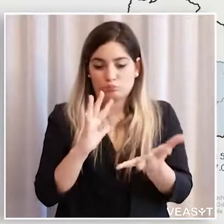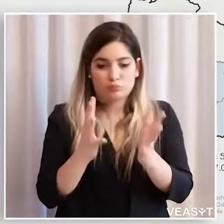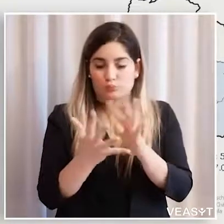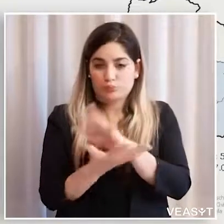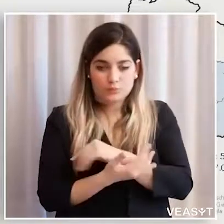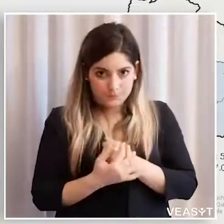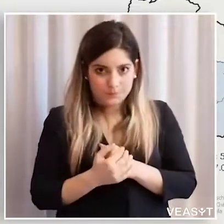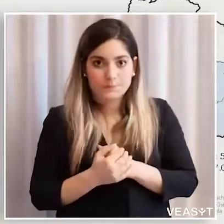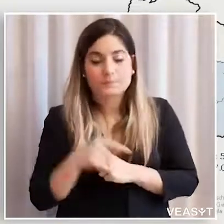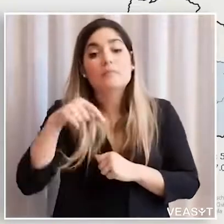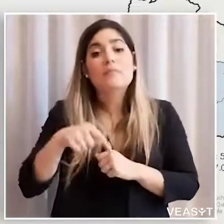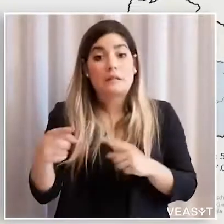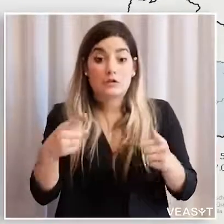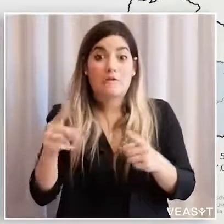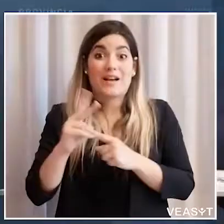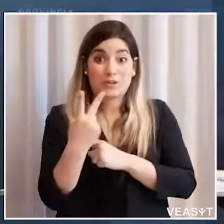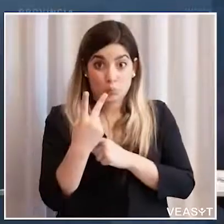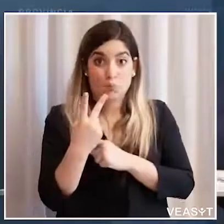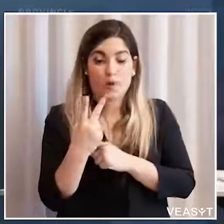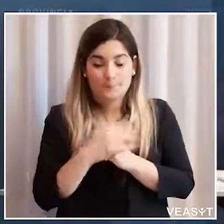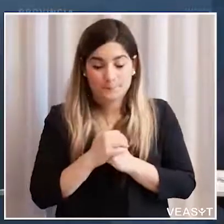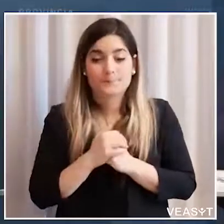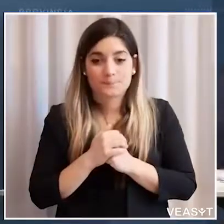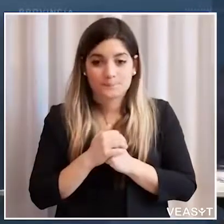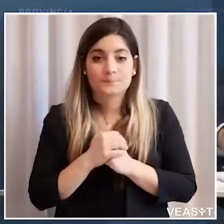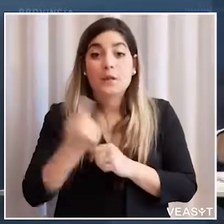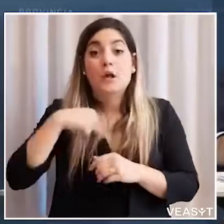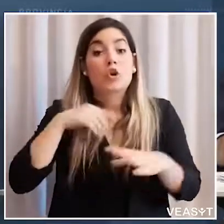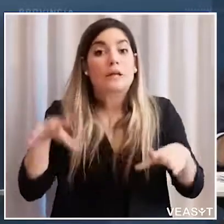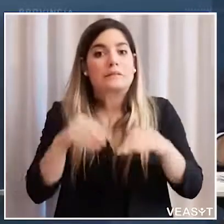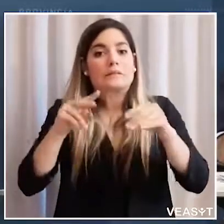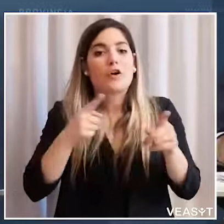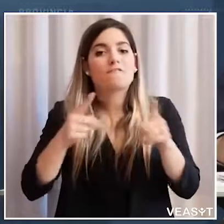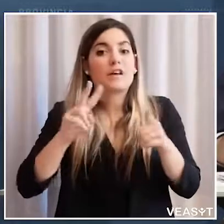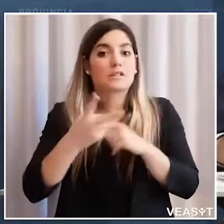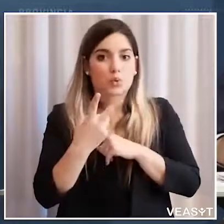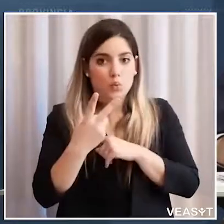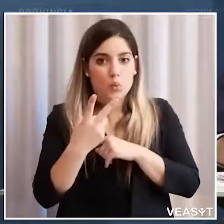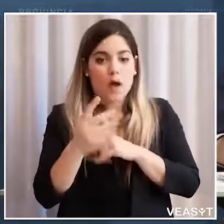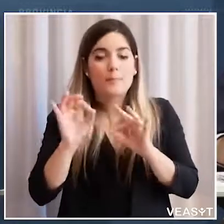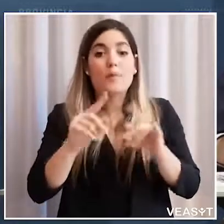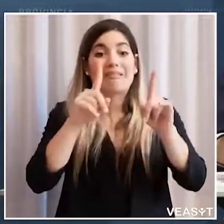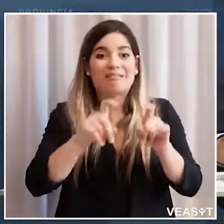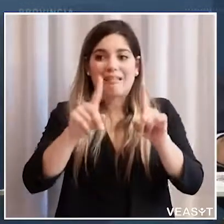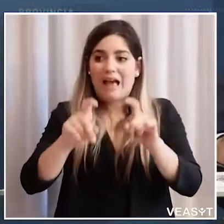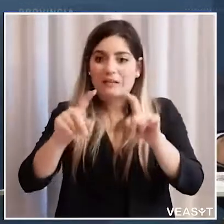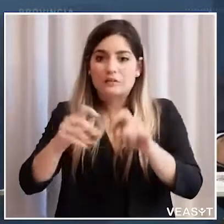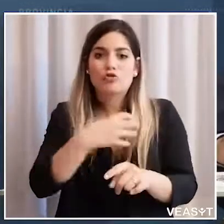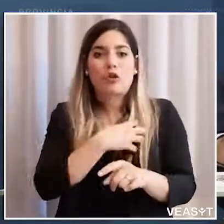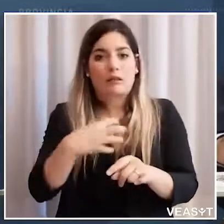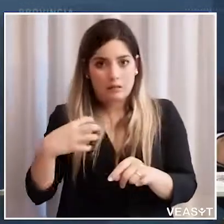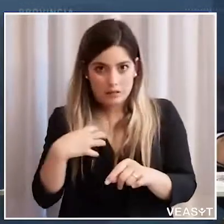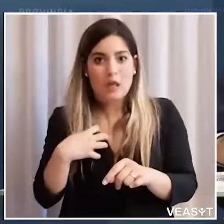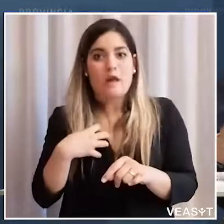cambiata adesso alla fase due abbiamo iniziato la fase due anche con test